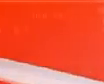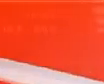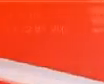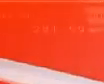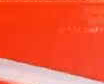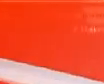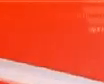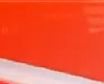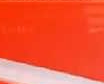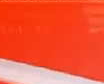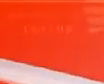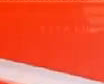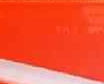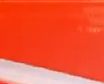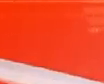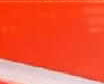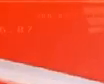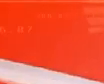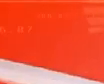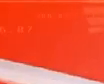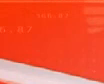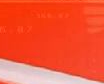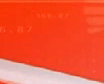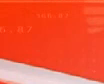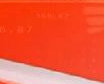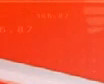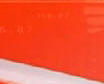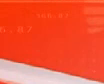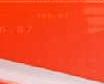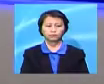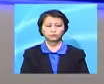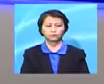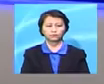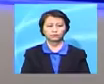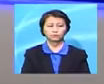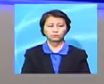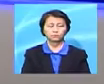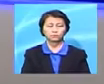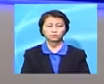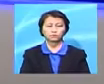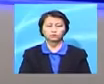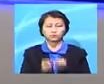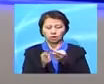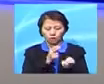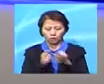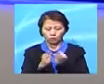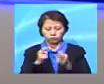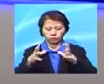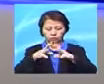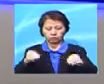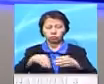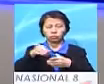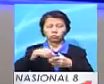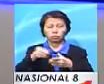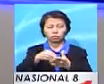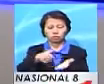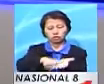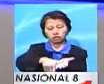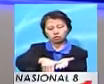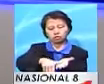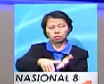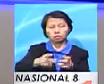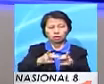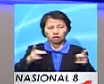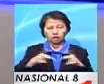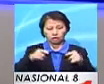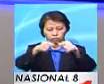Oh. usaha membanteras pengeluaran dan pengedaran dadah di